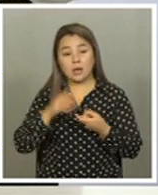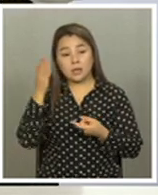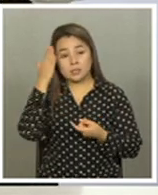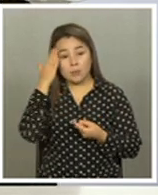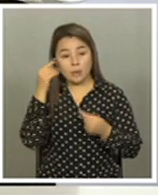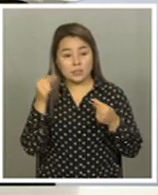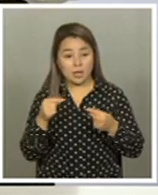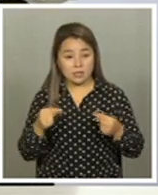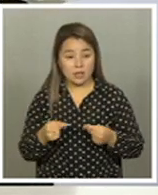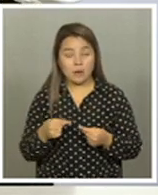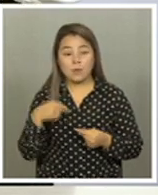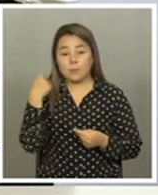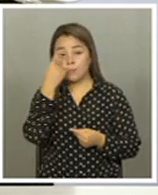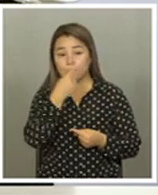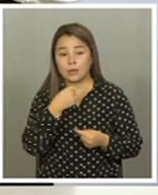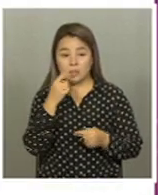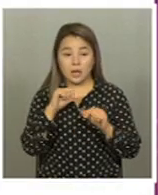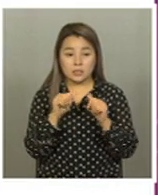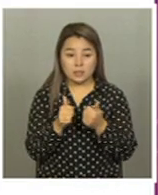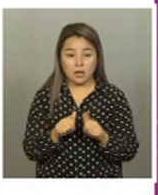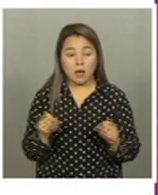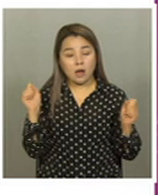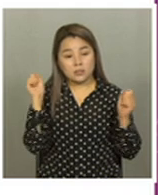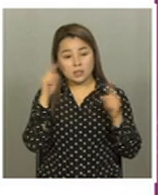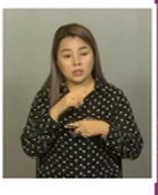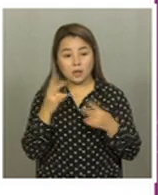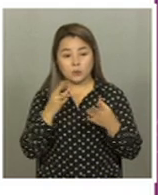олардың бейнесін анықтаңыз.